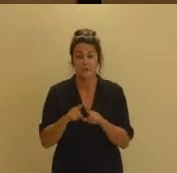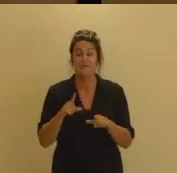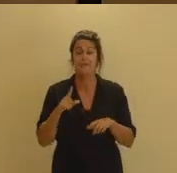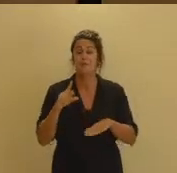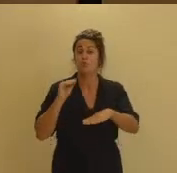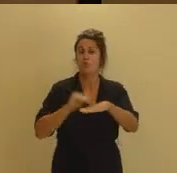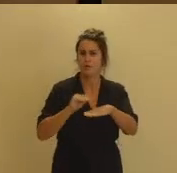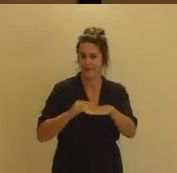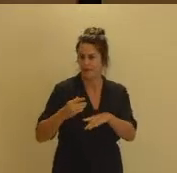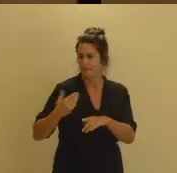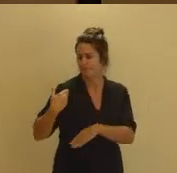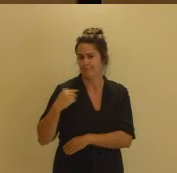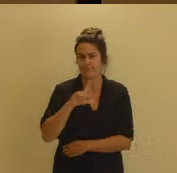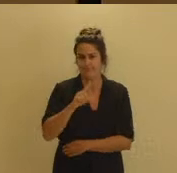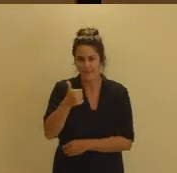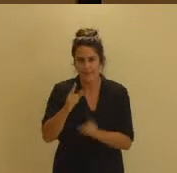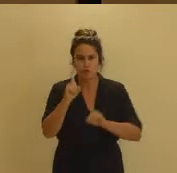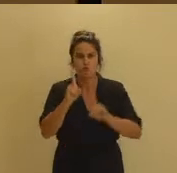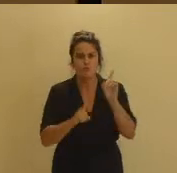juillet dernier.